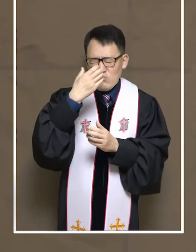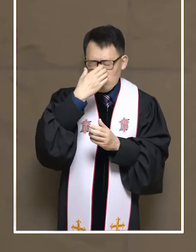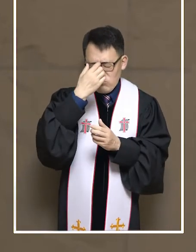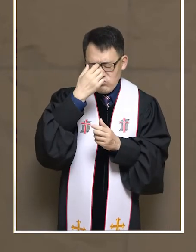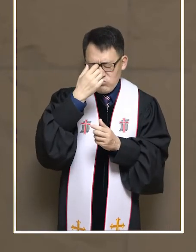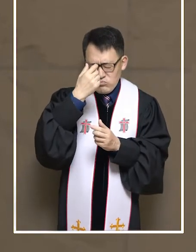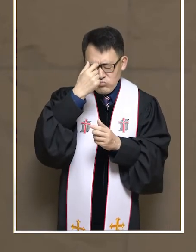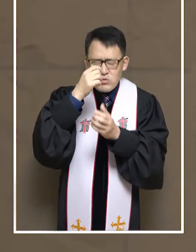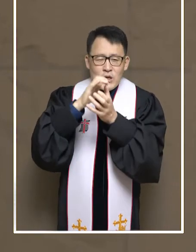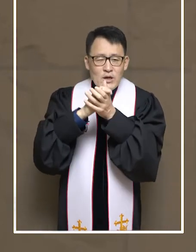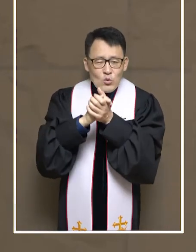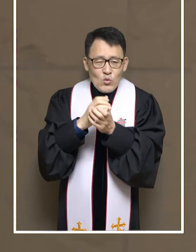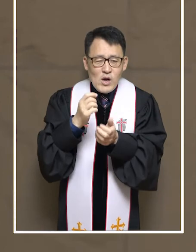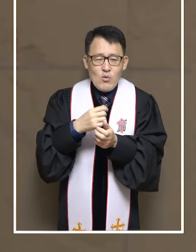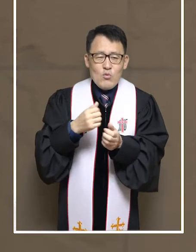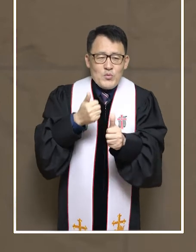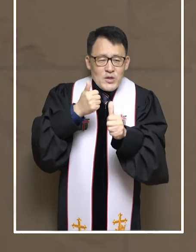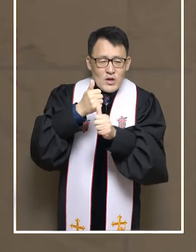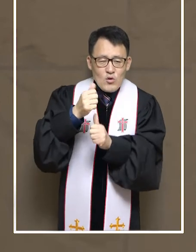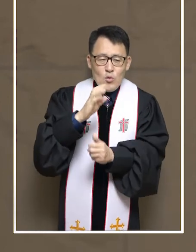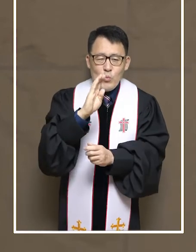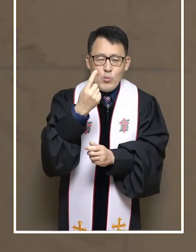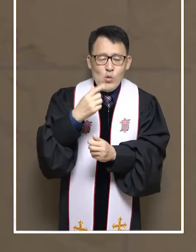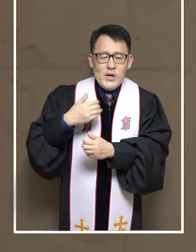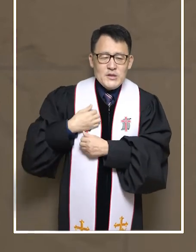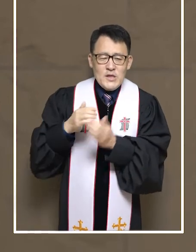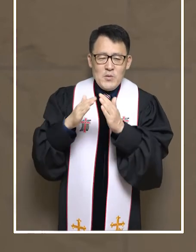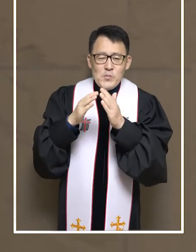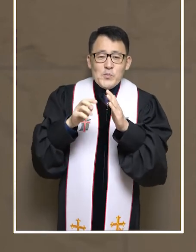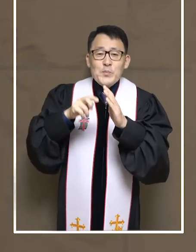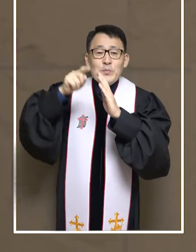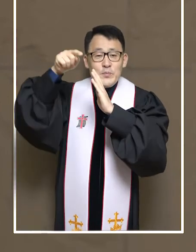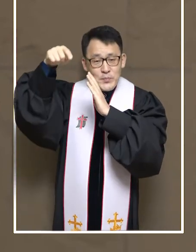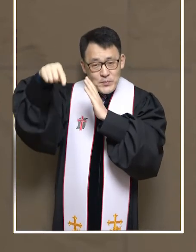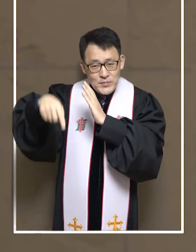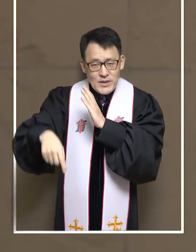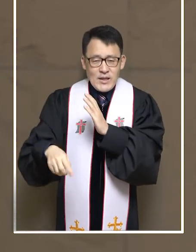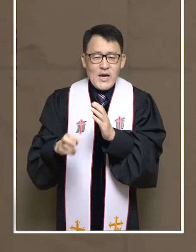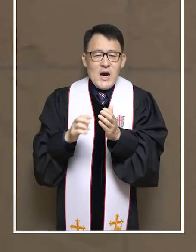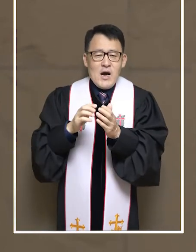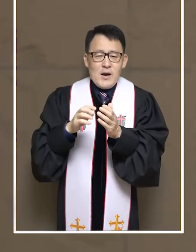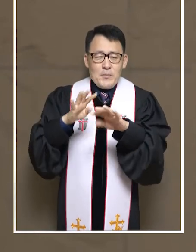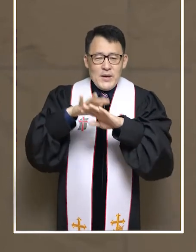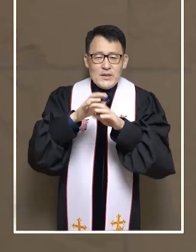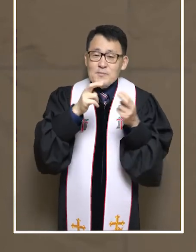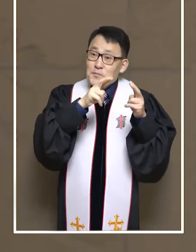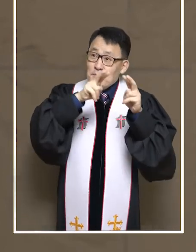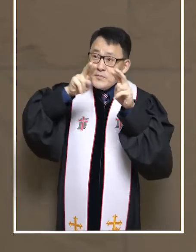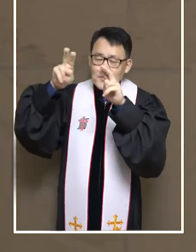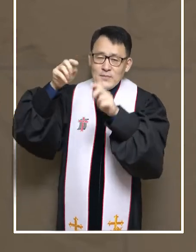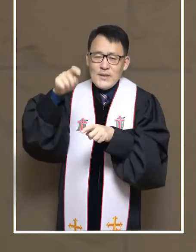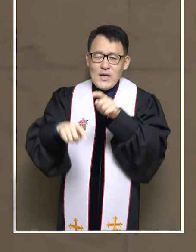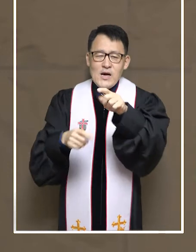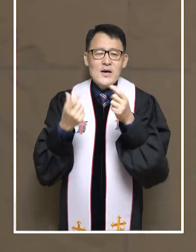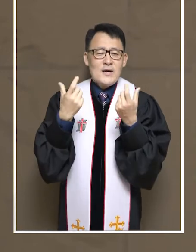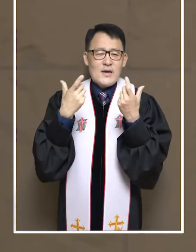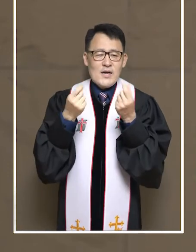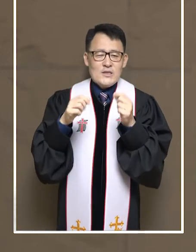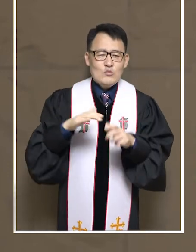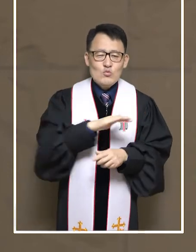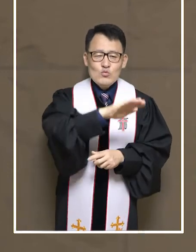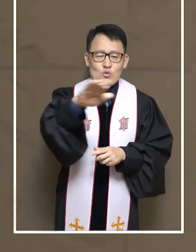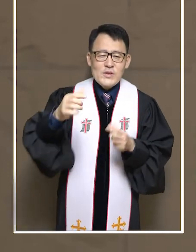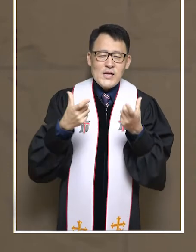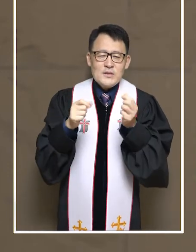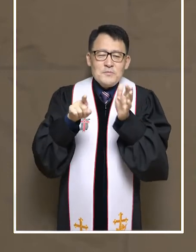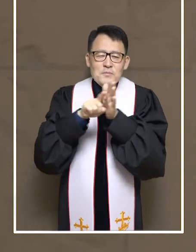경험하며 하나님을 통하여 극복하고 보디발의 집을 벗어나 그 다음 곳으로 밭을 향하여 전진한